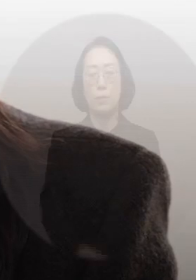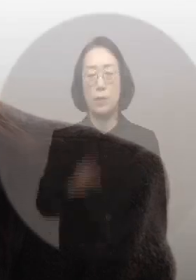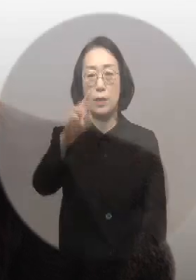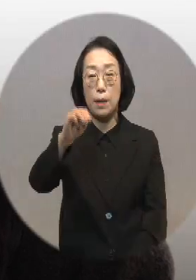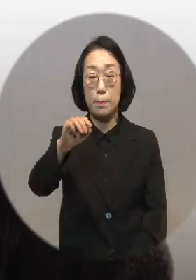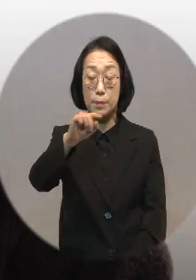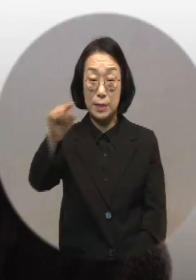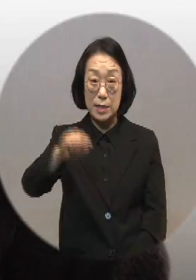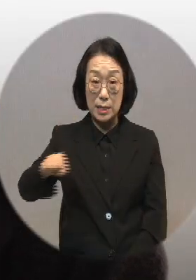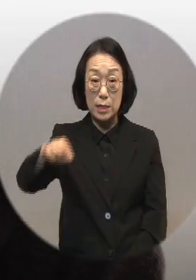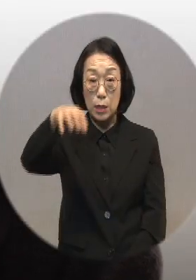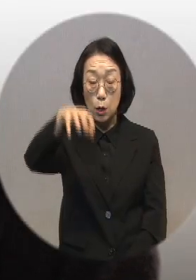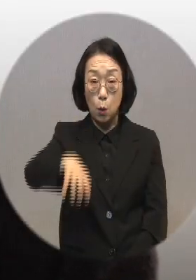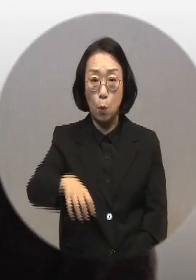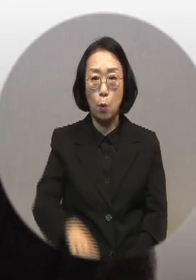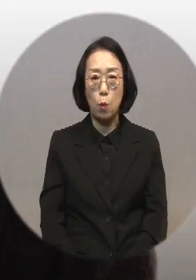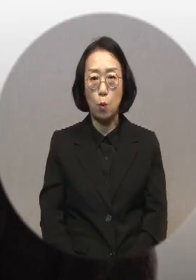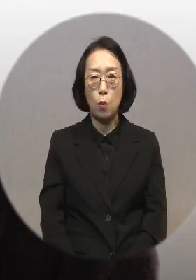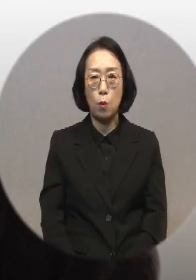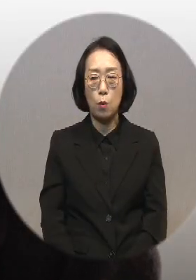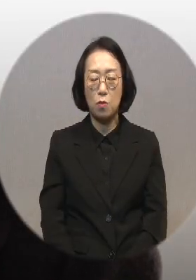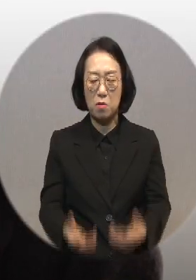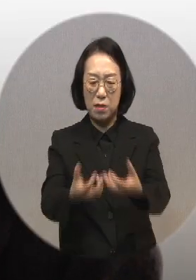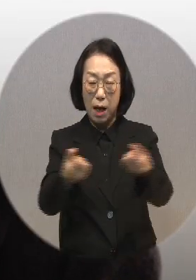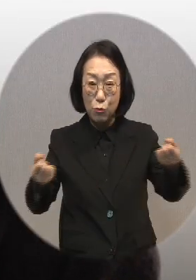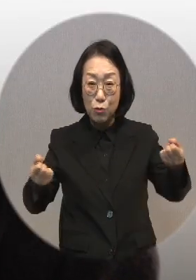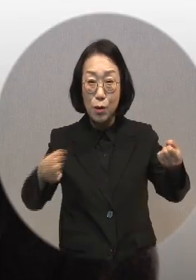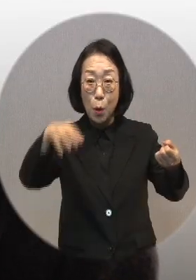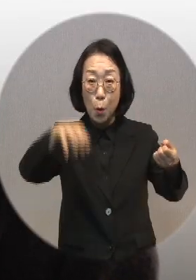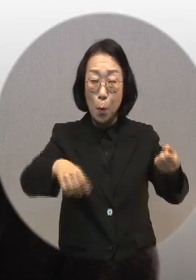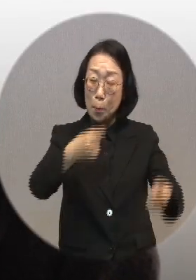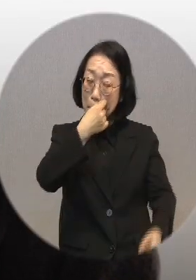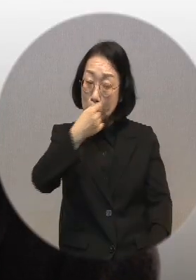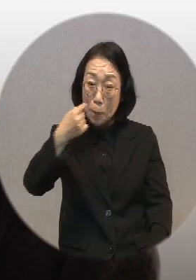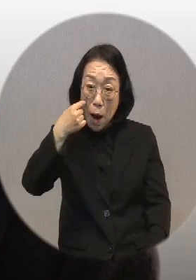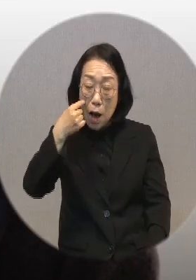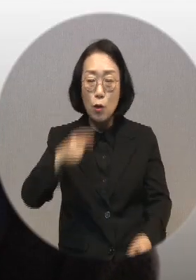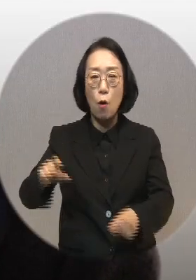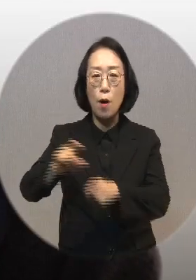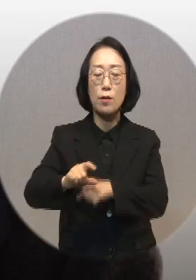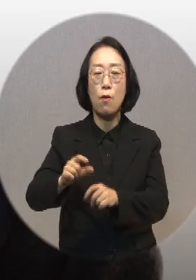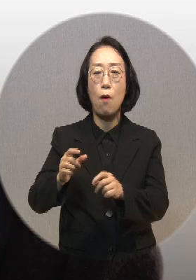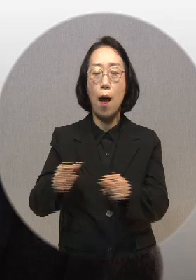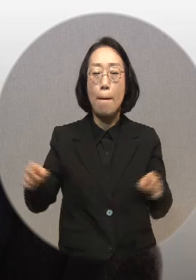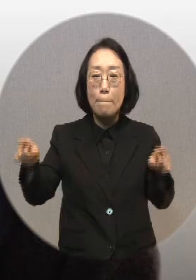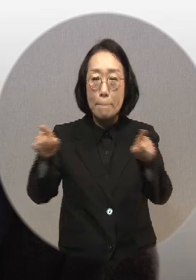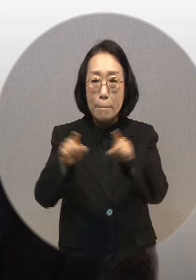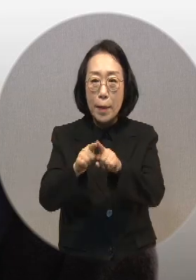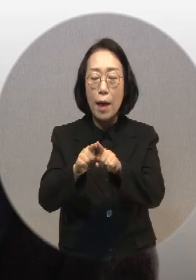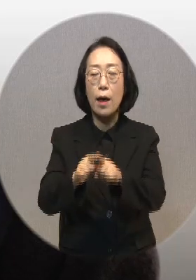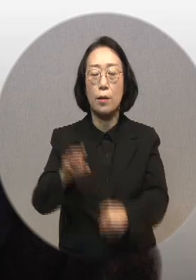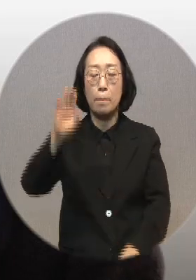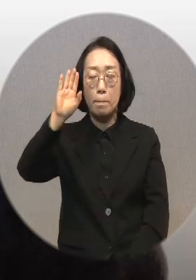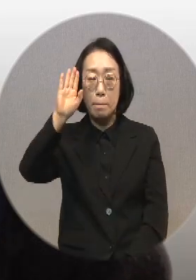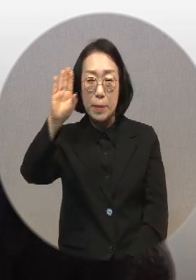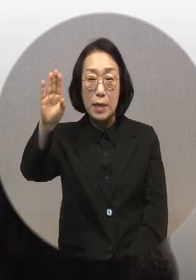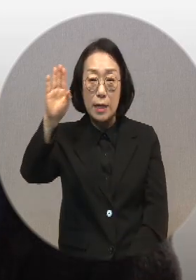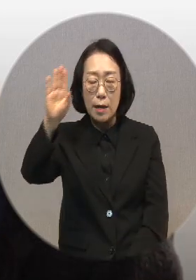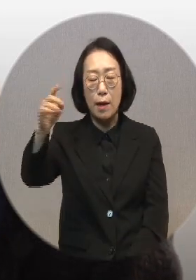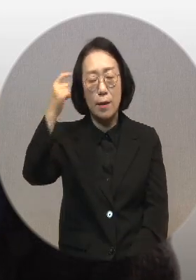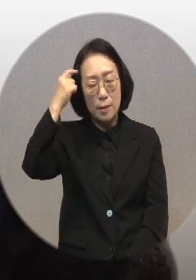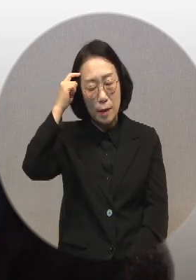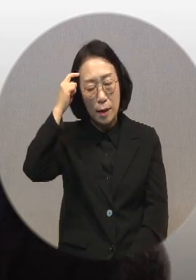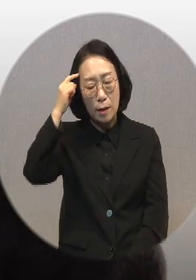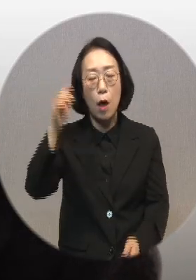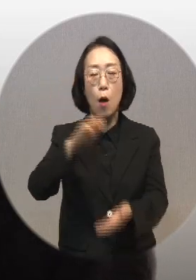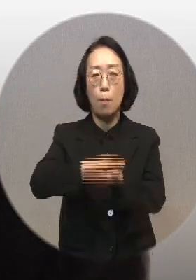DMZ라는 공간을 단순히 분단의 영역을 넘어서 우리가 함께 할 수 있는 미래를 생각하는 평화의